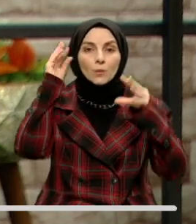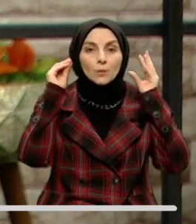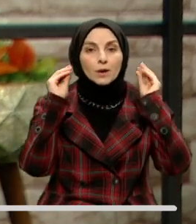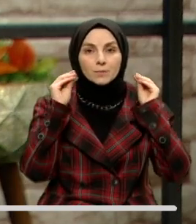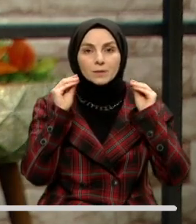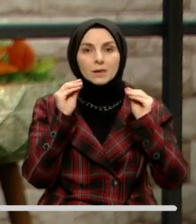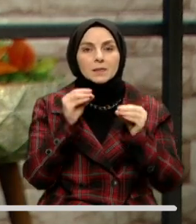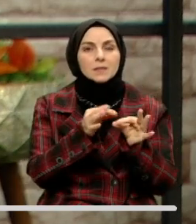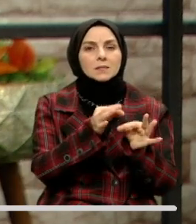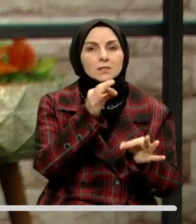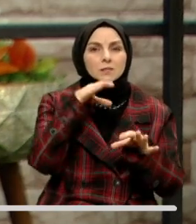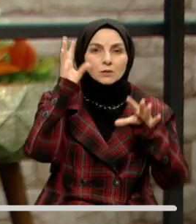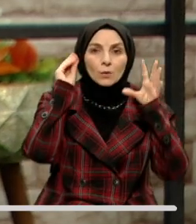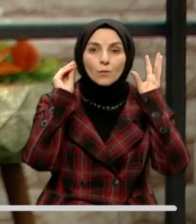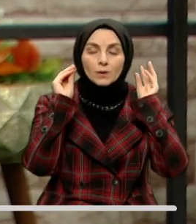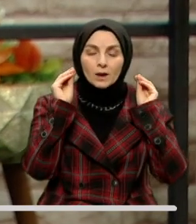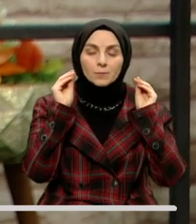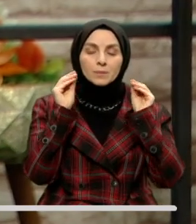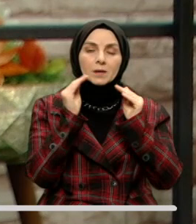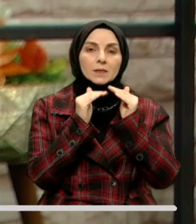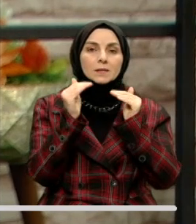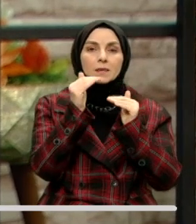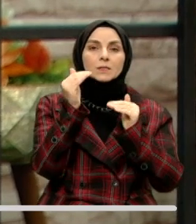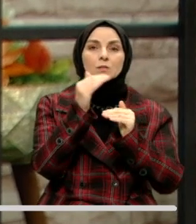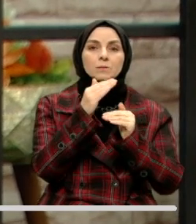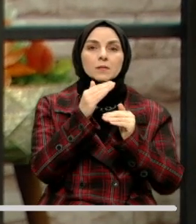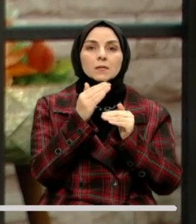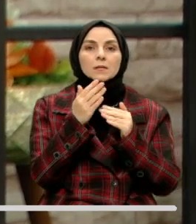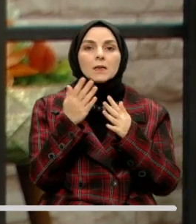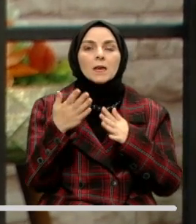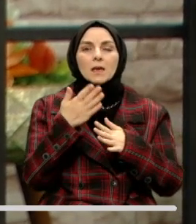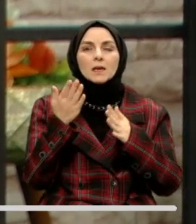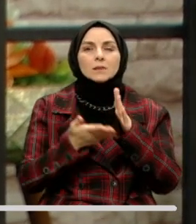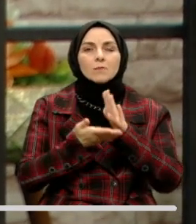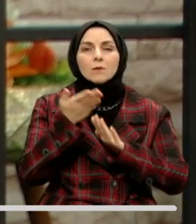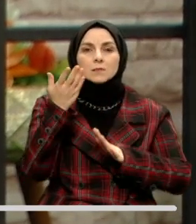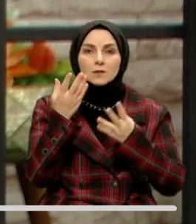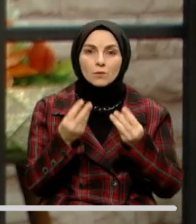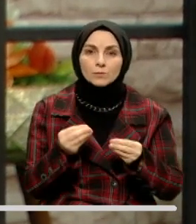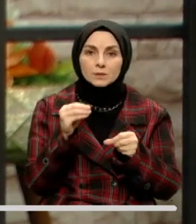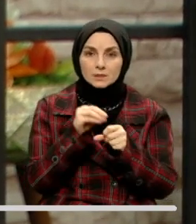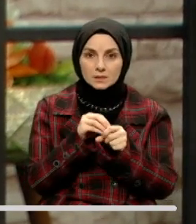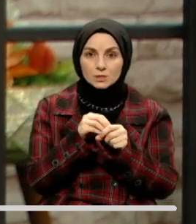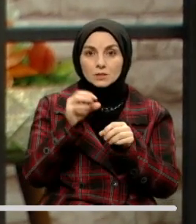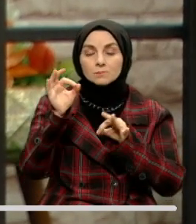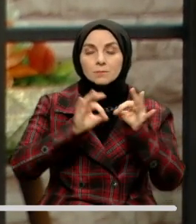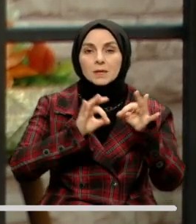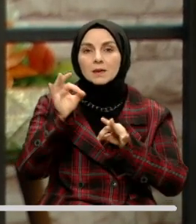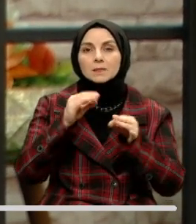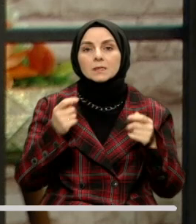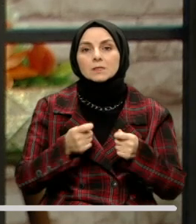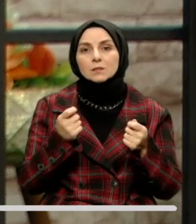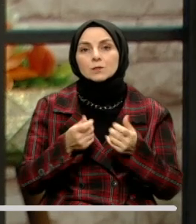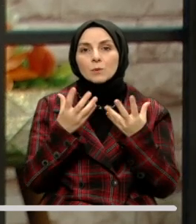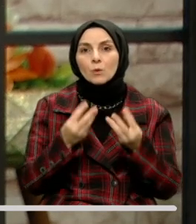potansiyelinin, yeteneğinin belli bir amaç doğrultusunda en üst seviyeye çıkarılabilmesi için yapılan planlı ve bilinçli bir çalışma